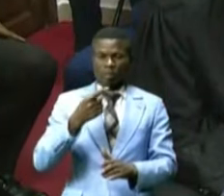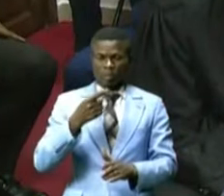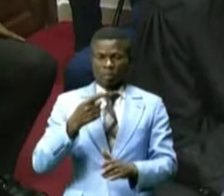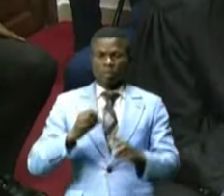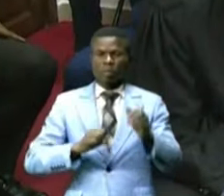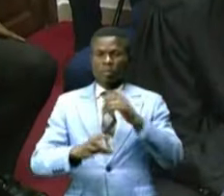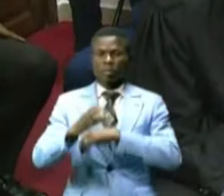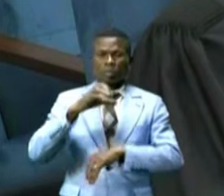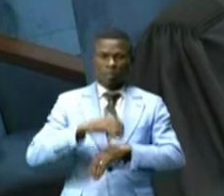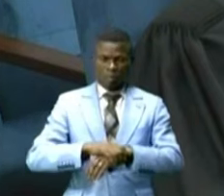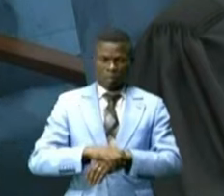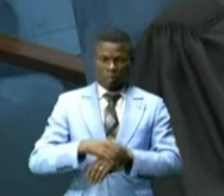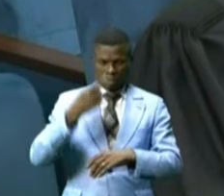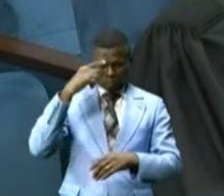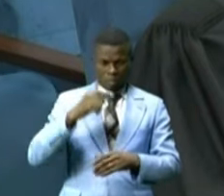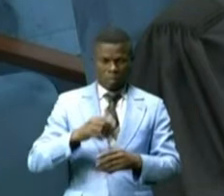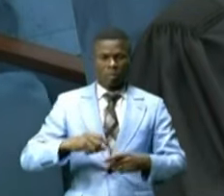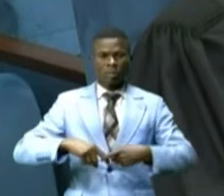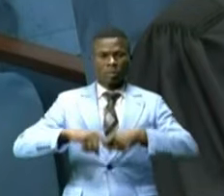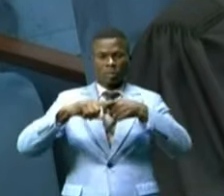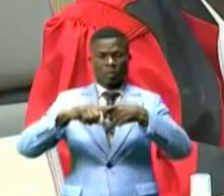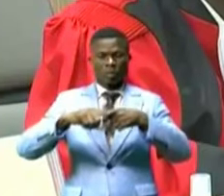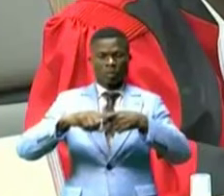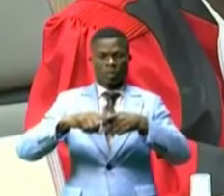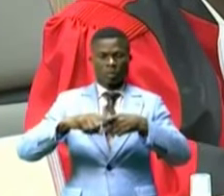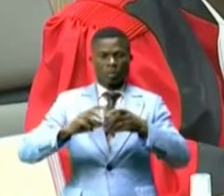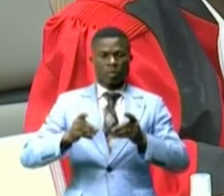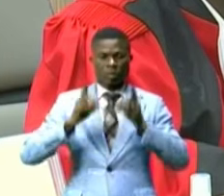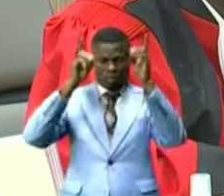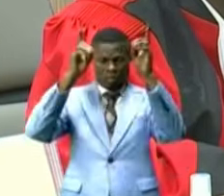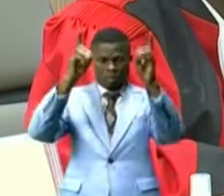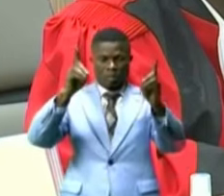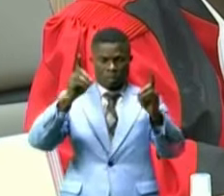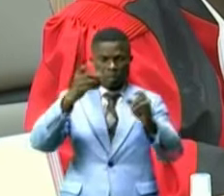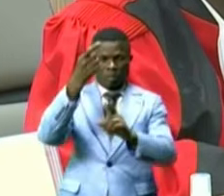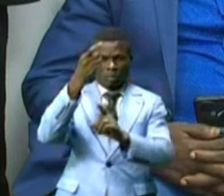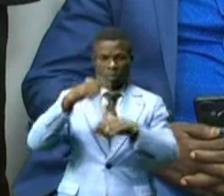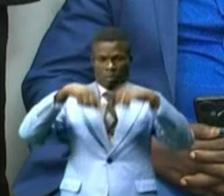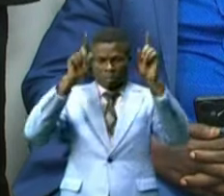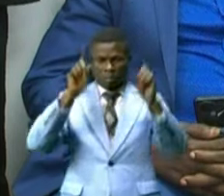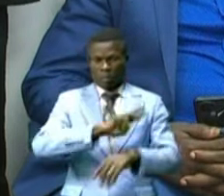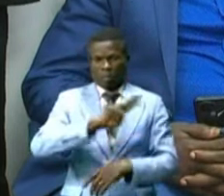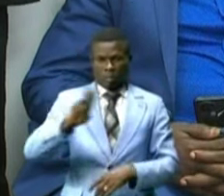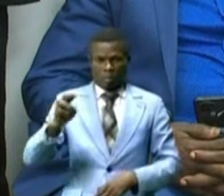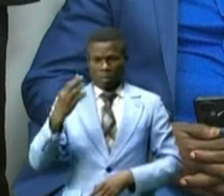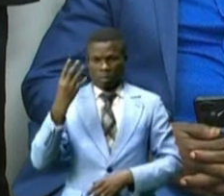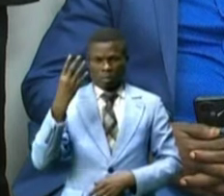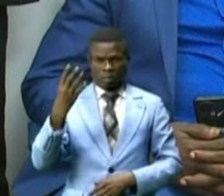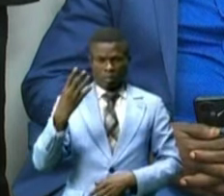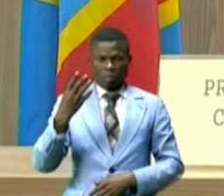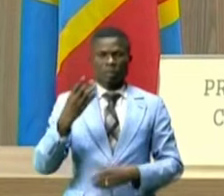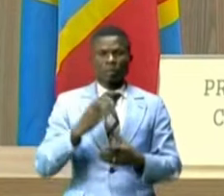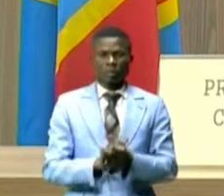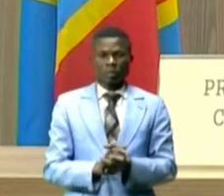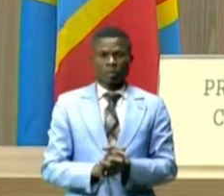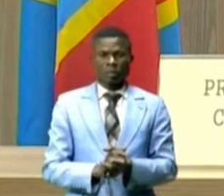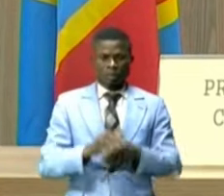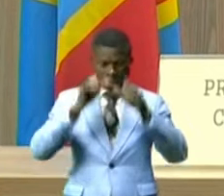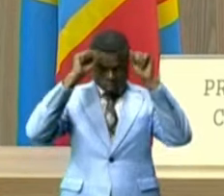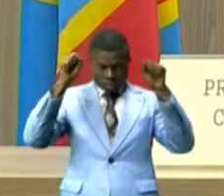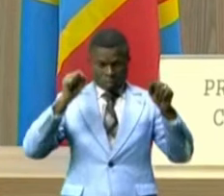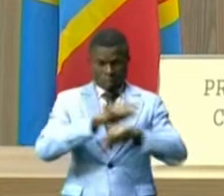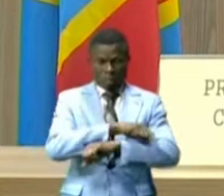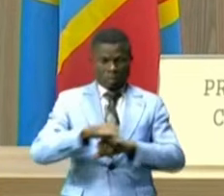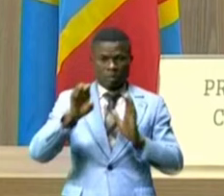la demande de surséance de la cause et la mise hors cause du prévenu Gobler. Par la bouche du président de Seyan, président de la